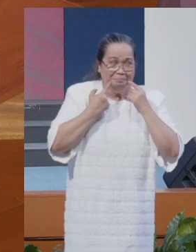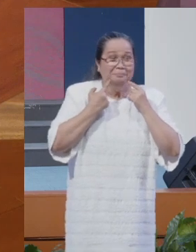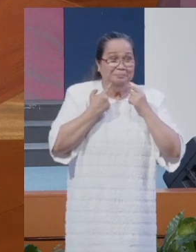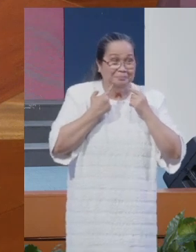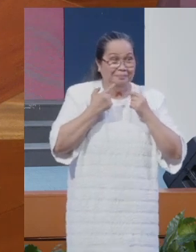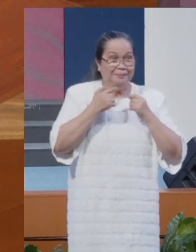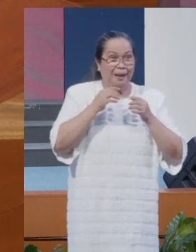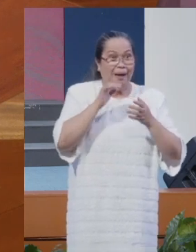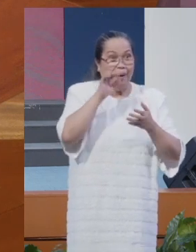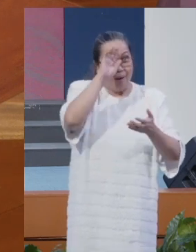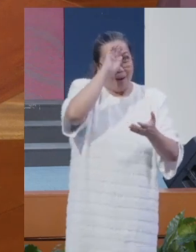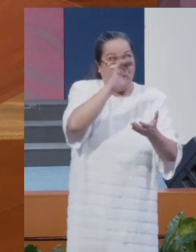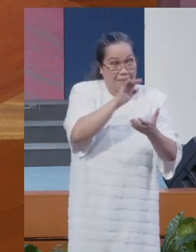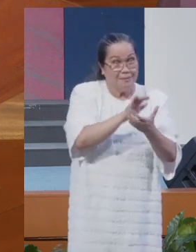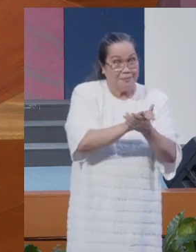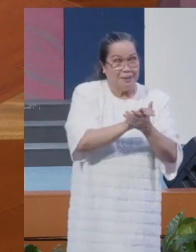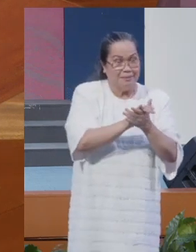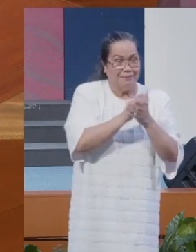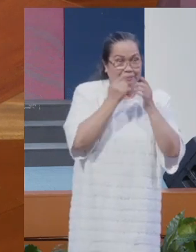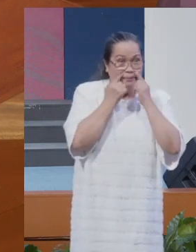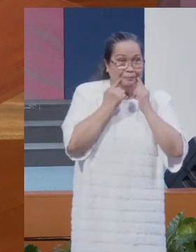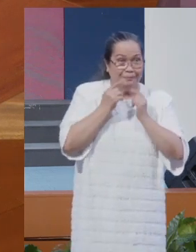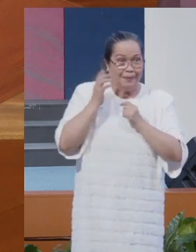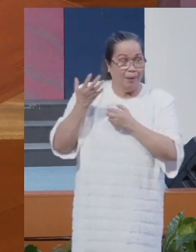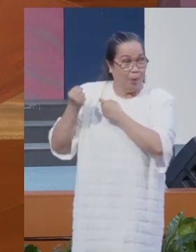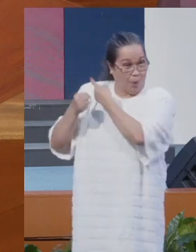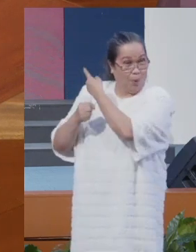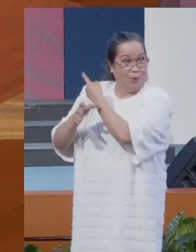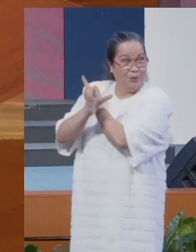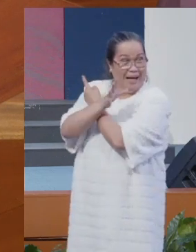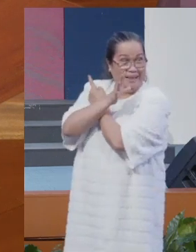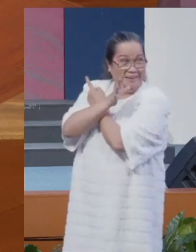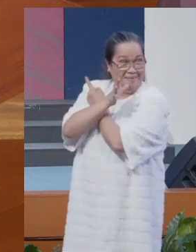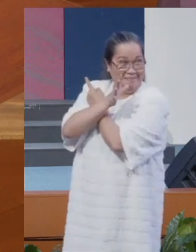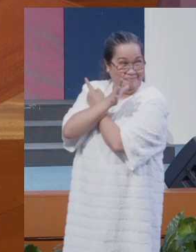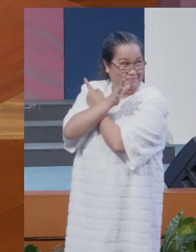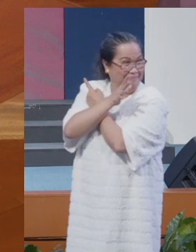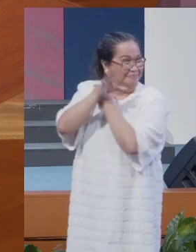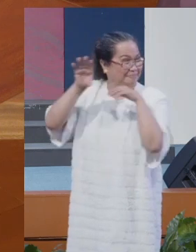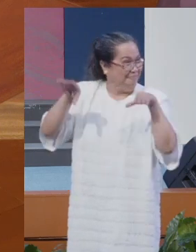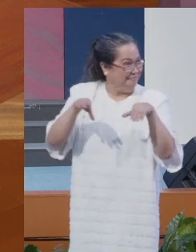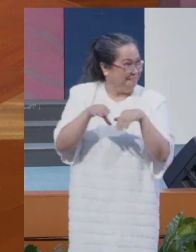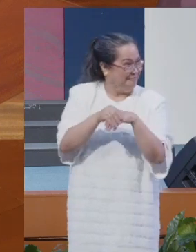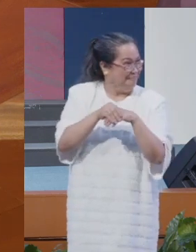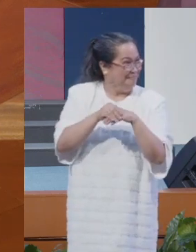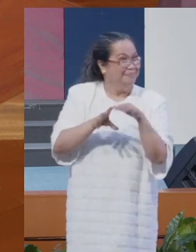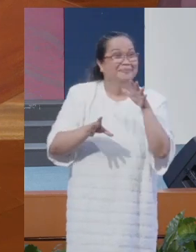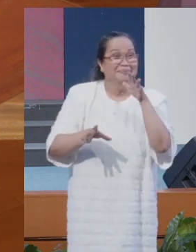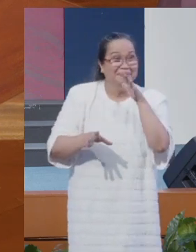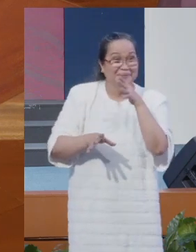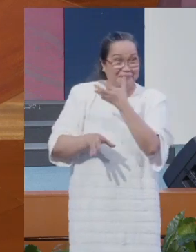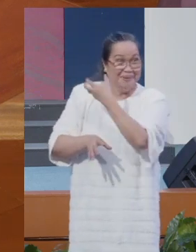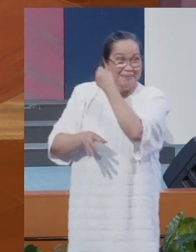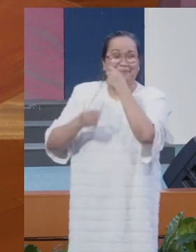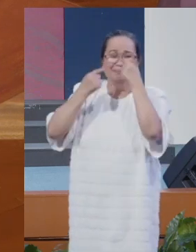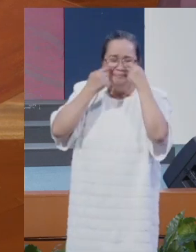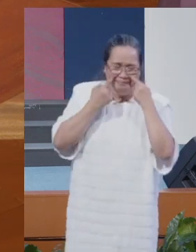nung groom. Parang yung nanay ko po, nung kinasal po ako, iyak po ng iyak.